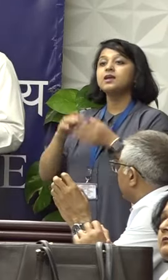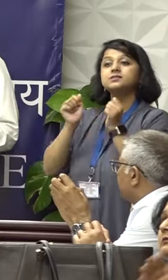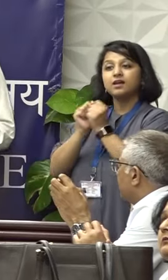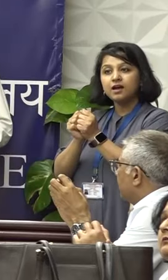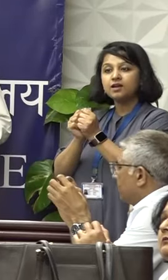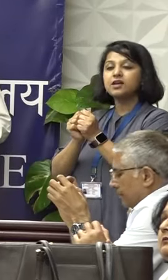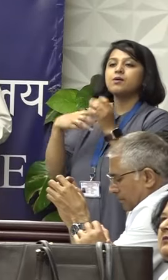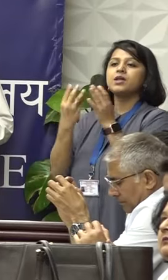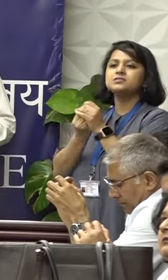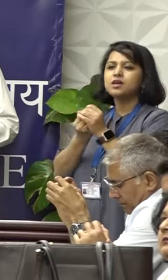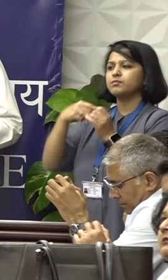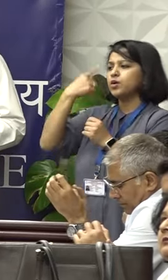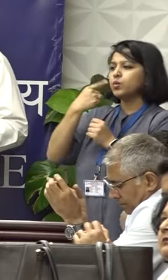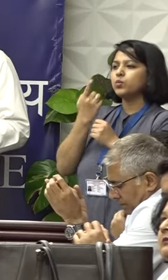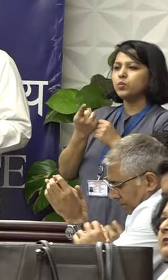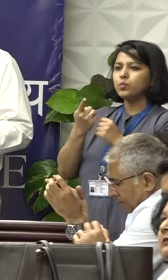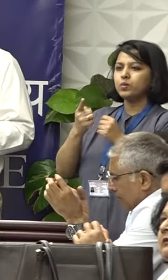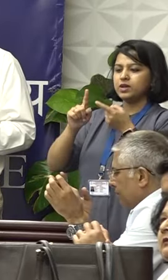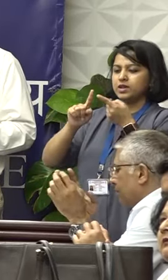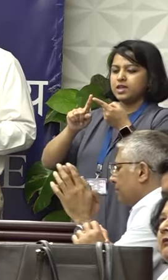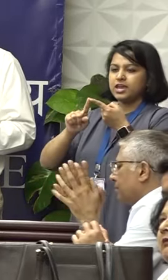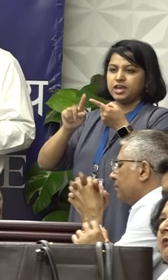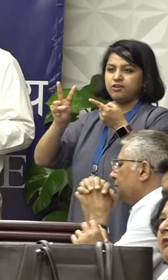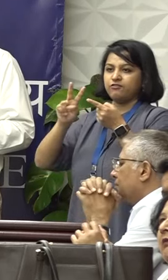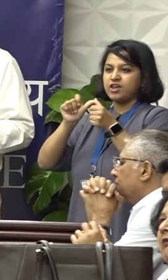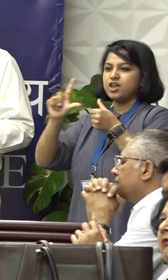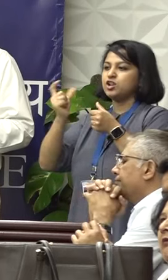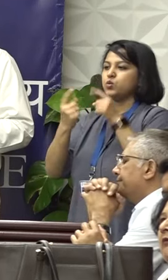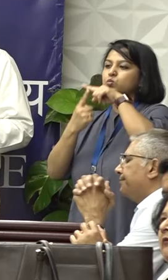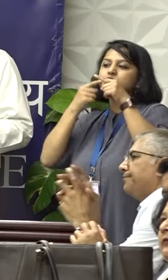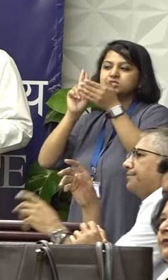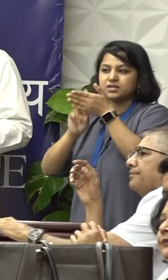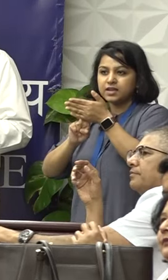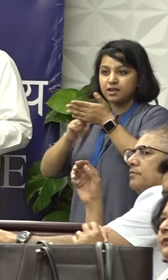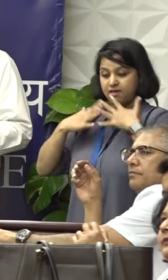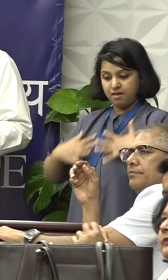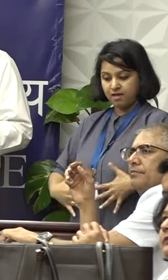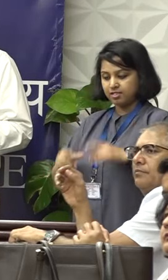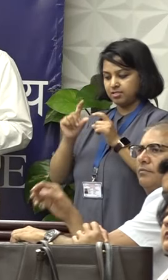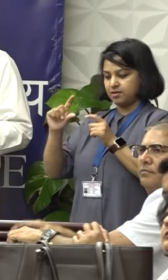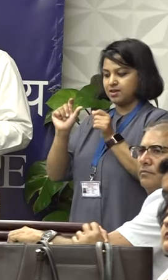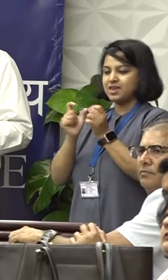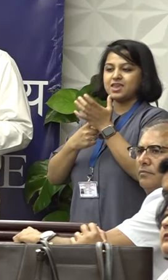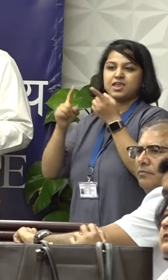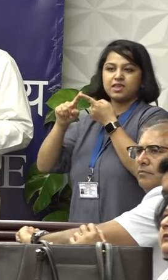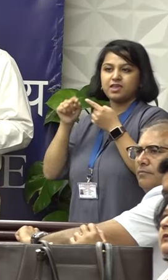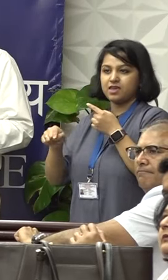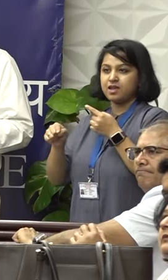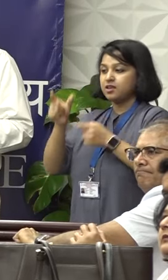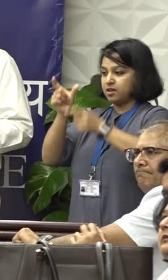साथ ही हमारे मध्य हैं एवोल्यूशन हेल्थ केयर के रिप्रेजेंटेटिव्स जो P&O और सहायक उपकरणों पर अपना